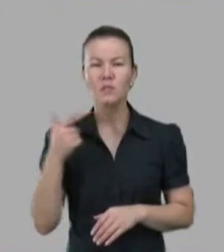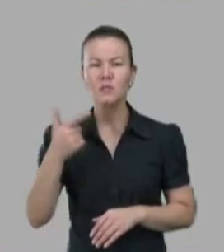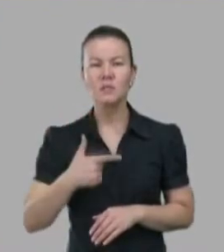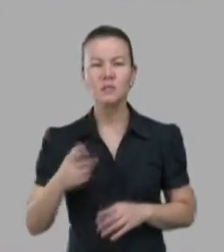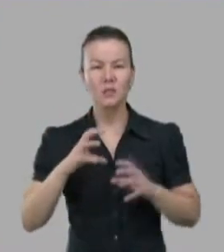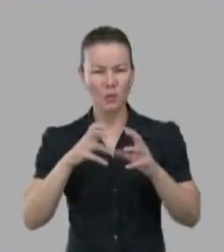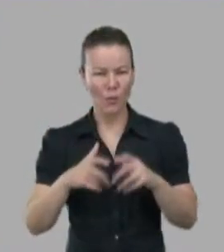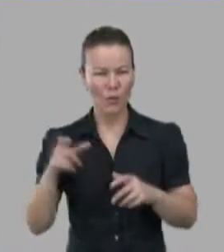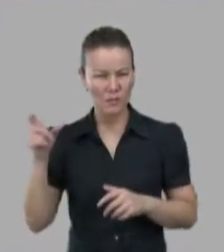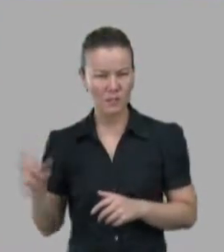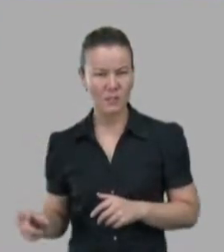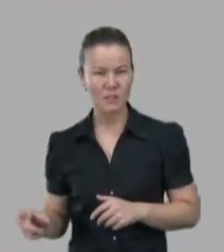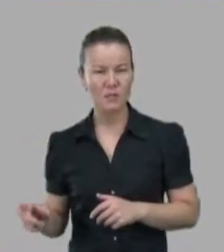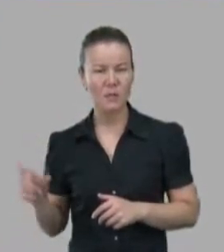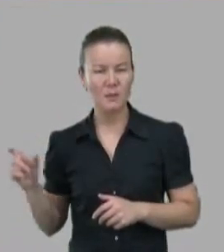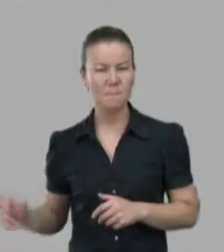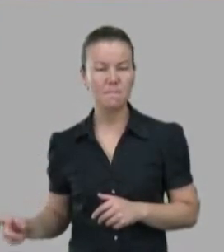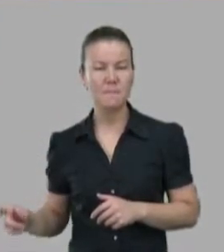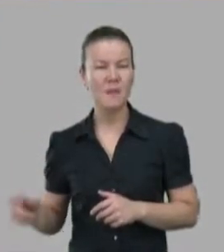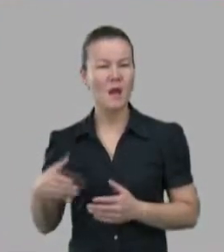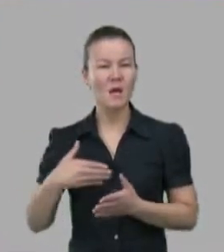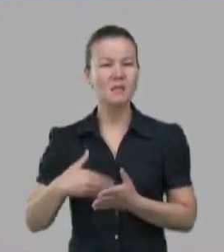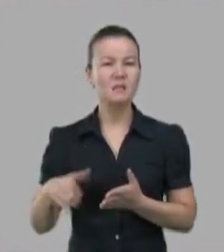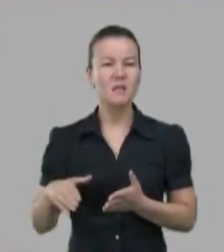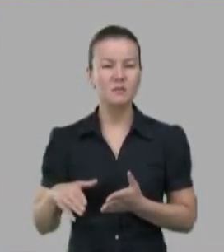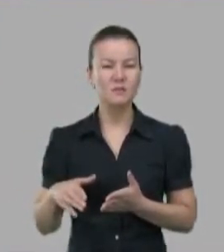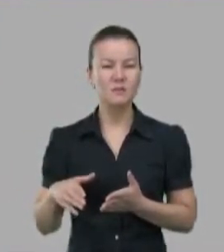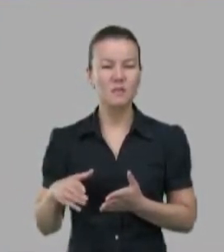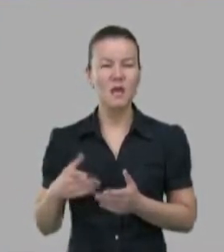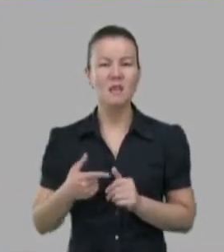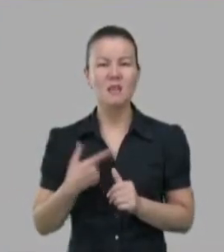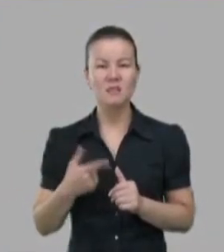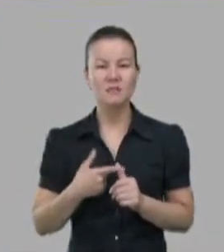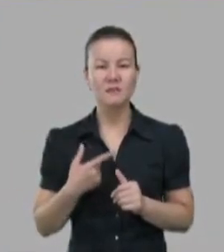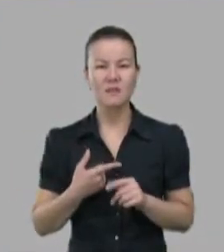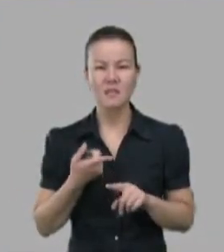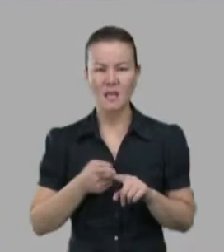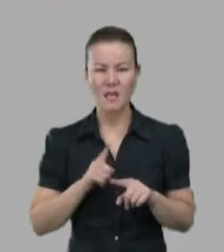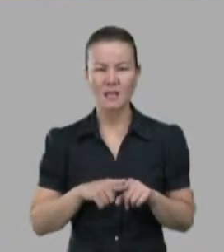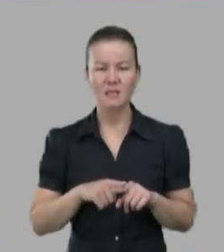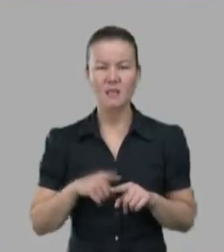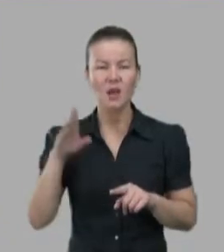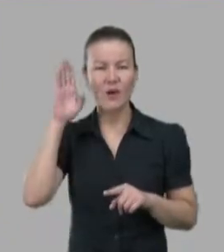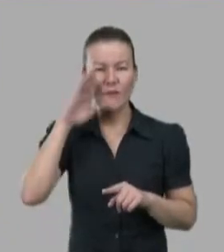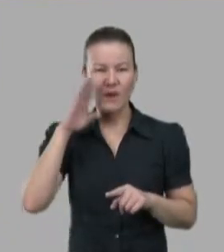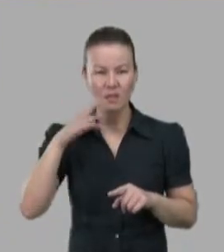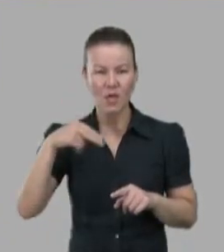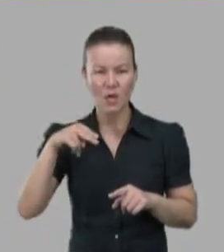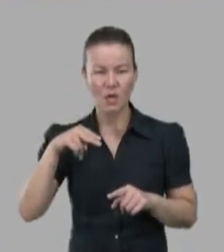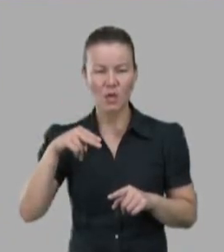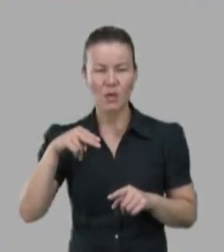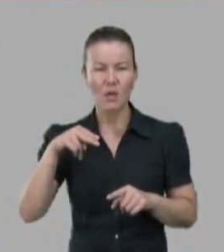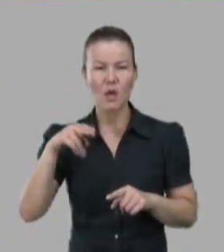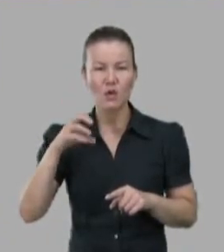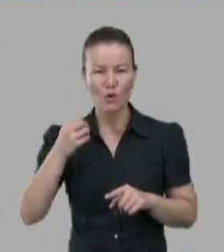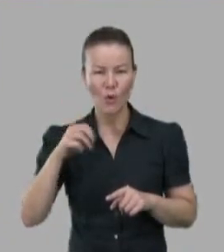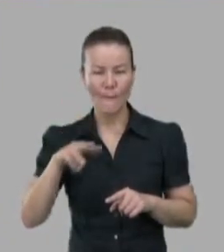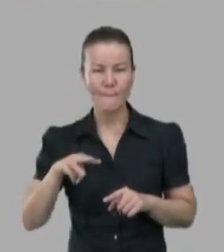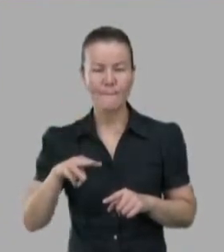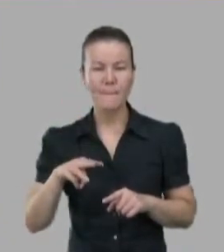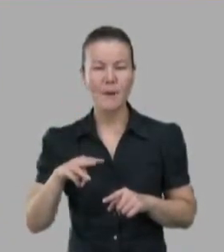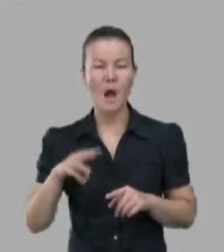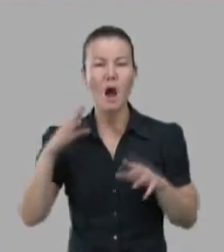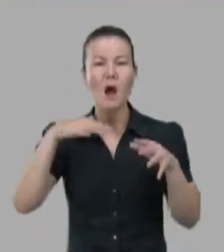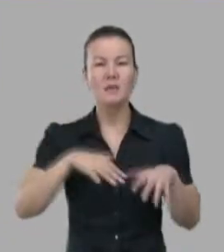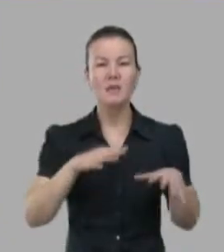Многие геологи отказываются называть этот водоем